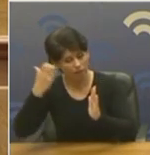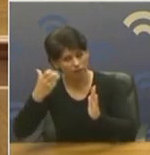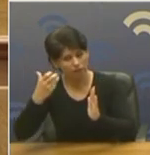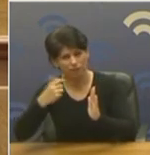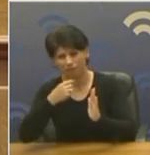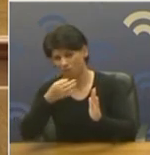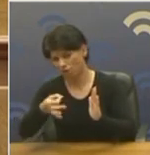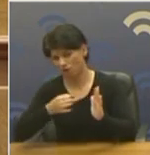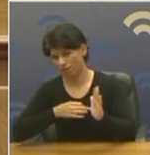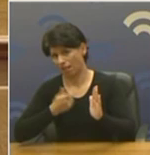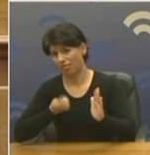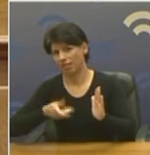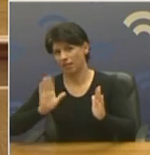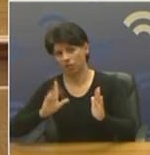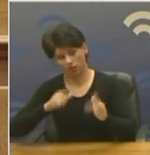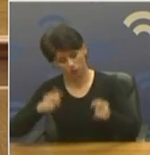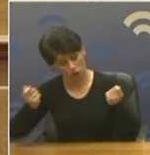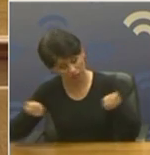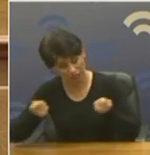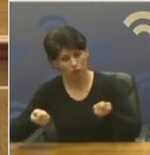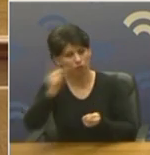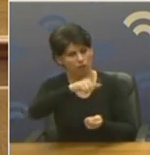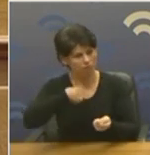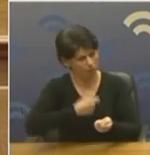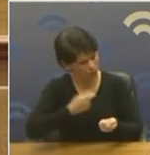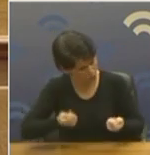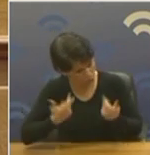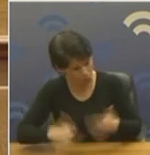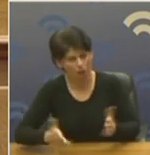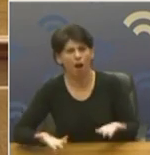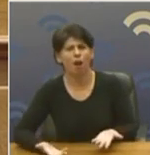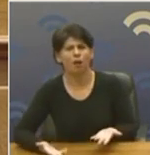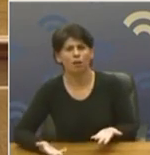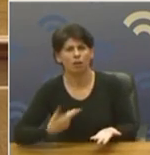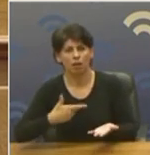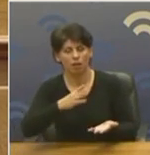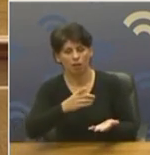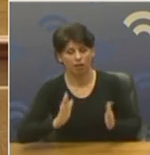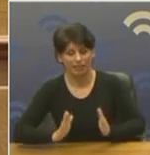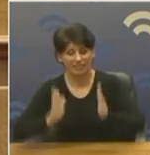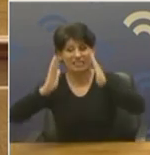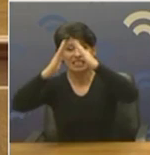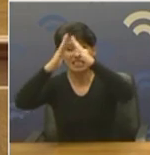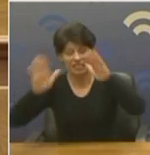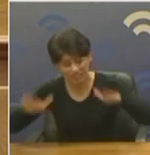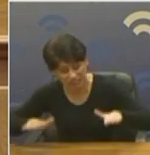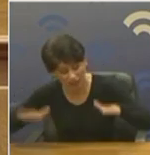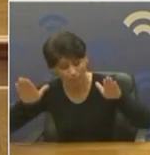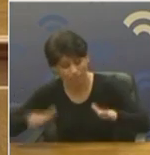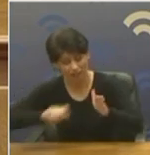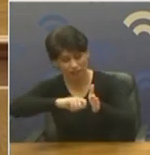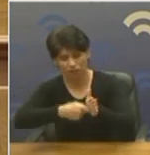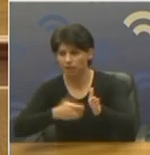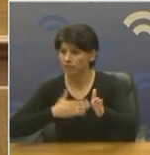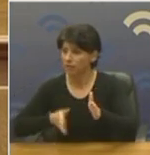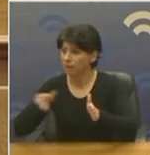λέτε δεν γίνεται. Είναι πράγματα που γίνονται. Γιατί να τα κάνουν οι άλλοι και να τα κάνουμε εμείς. Όταν λοιπόν οι άλλοι κλείνουν τζαμιά, κύριε Πρωθυπουργέ, εσείς θέλετε μέσα στα hot